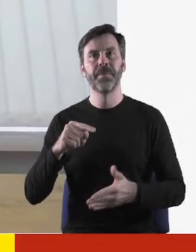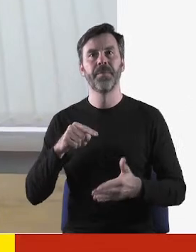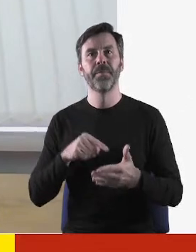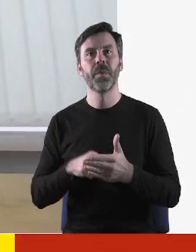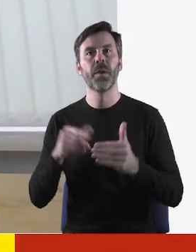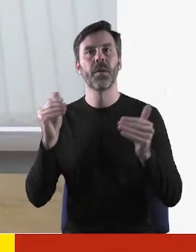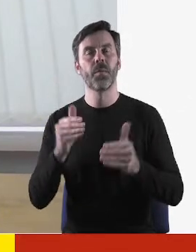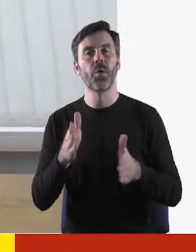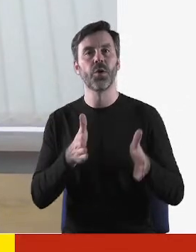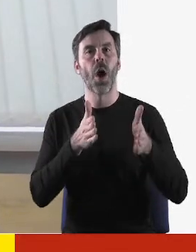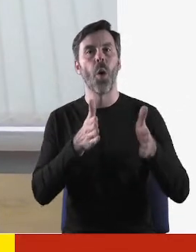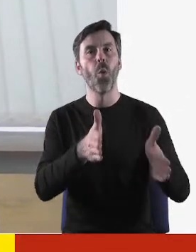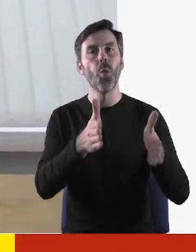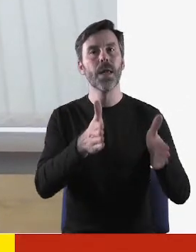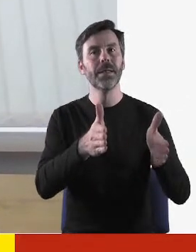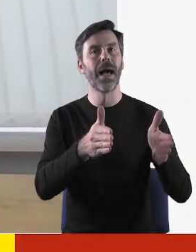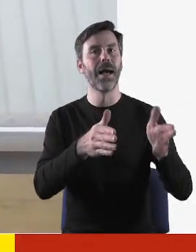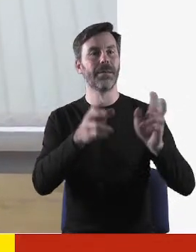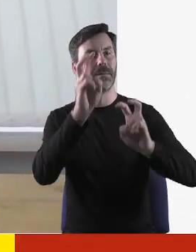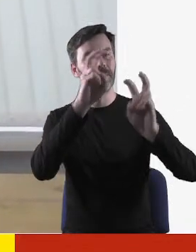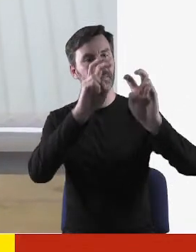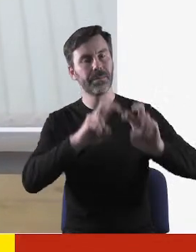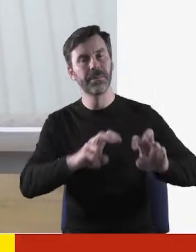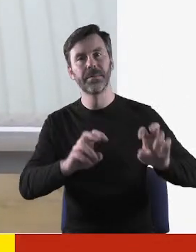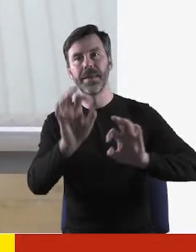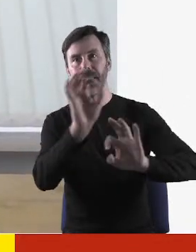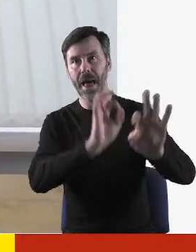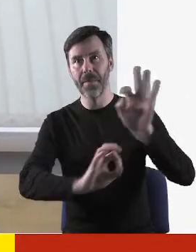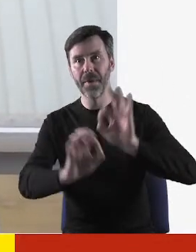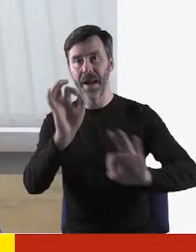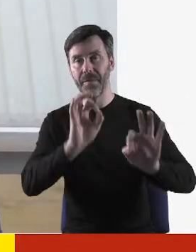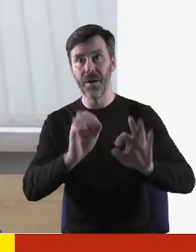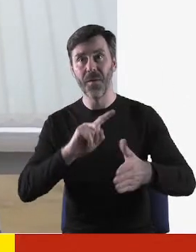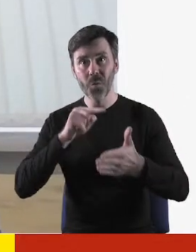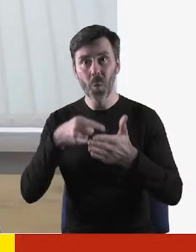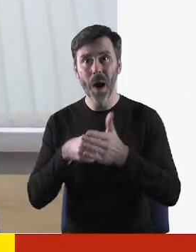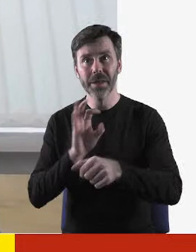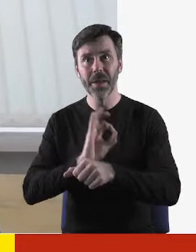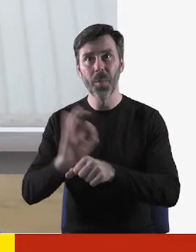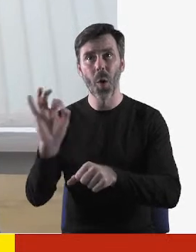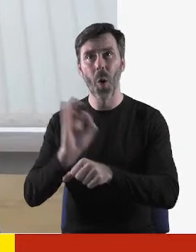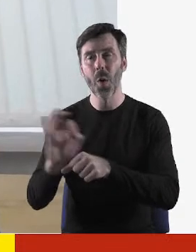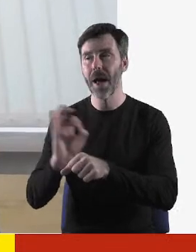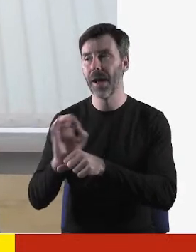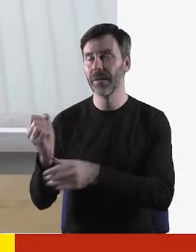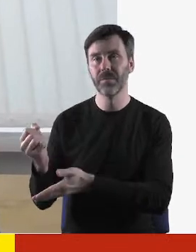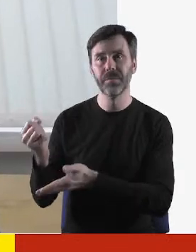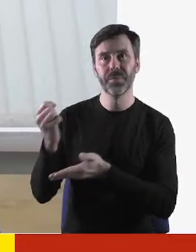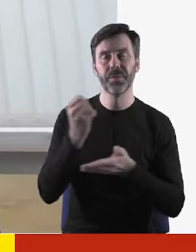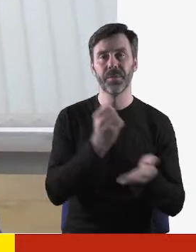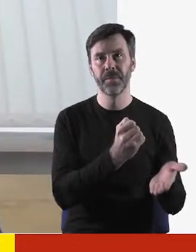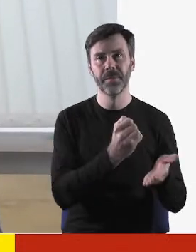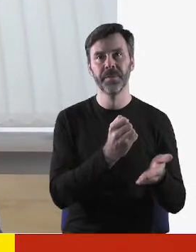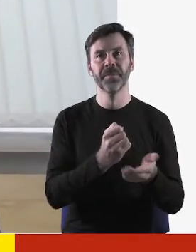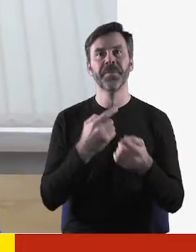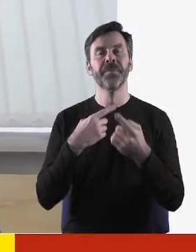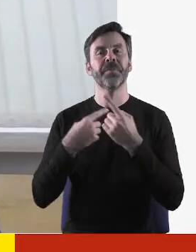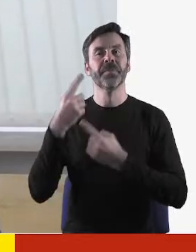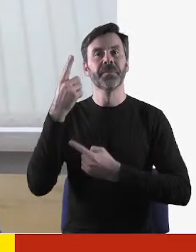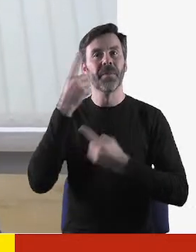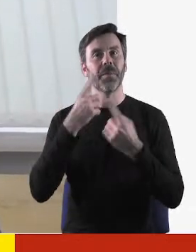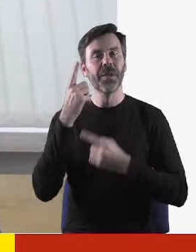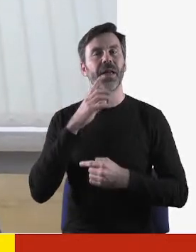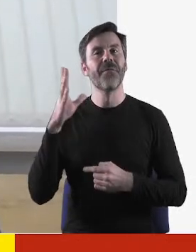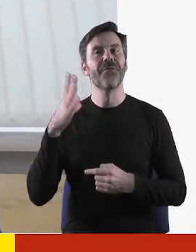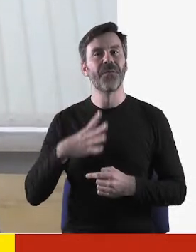stanu dróg wojewódzkich i to jest taki projekt generalnie, który uważałem, że warto,